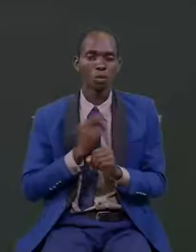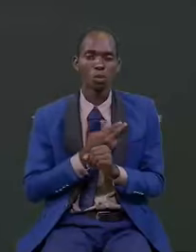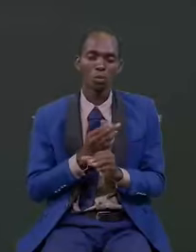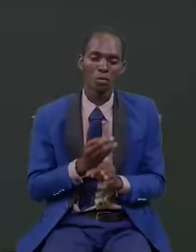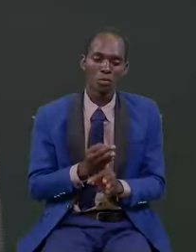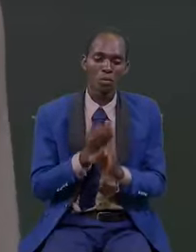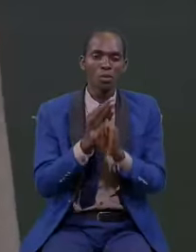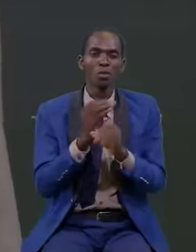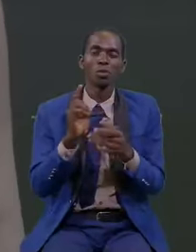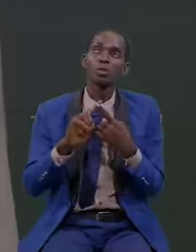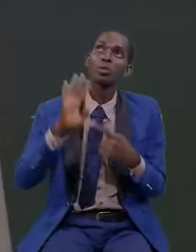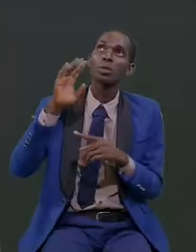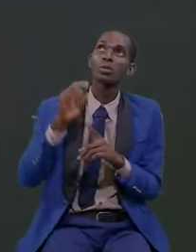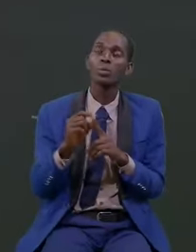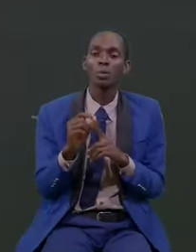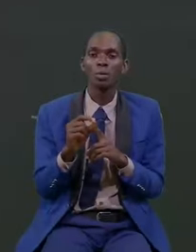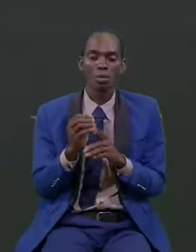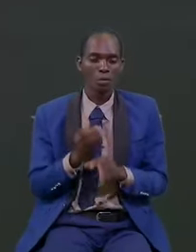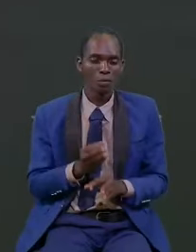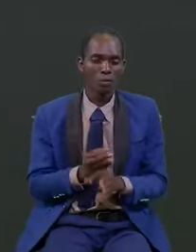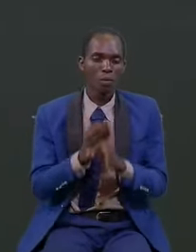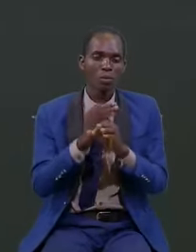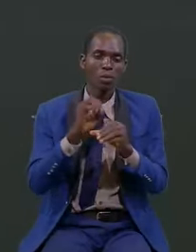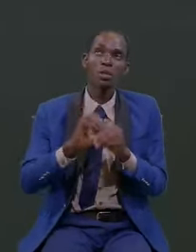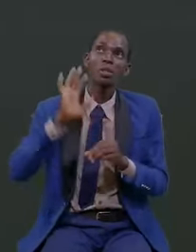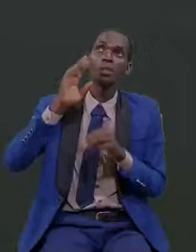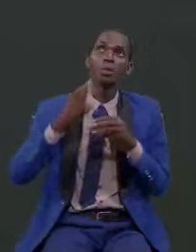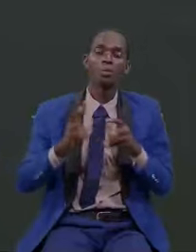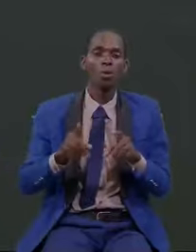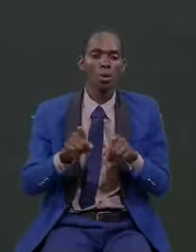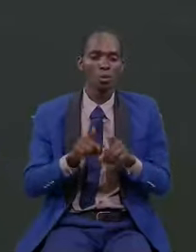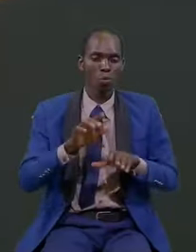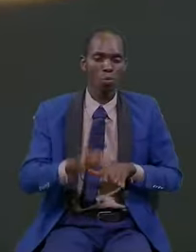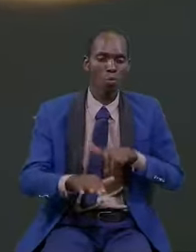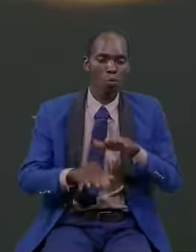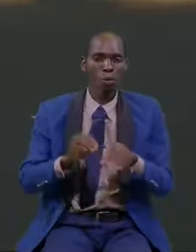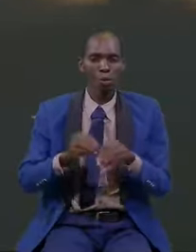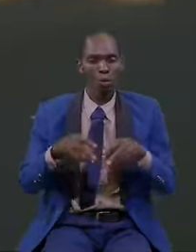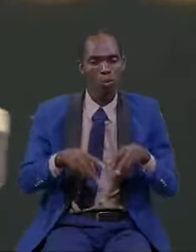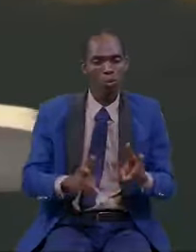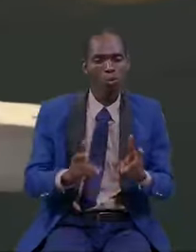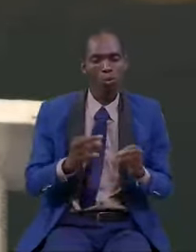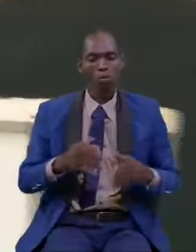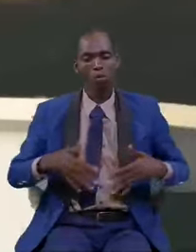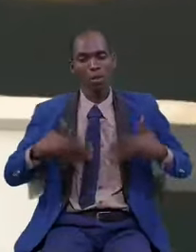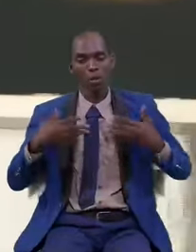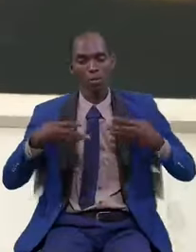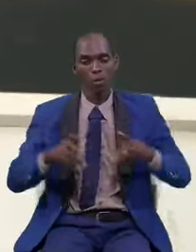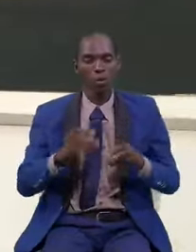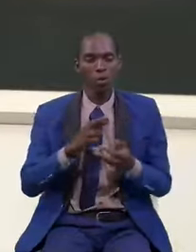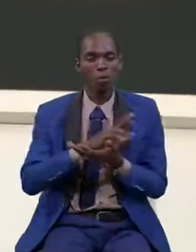Fidèle dans ses voies, que nous marchions dans le chemin de la vie et de la